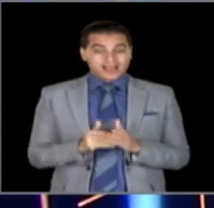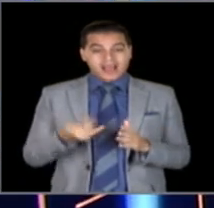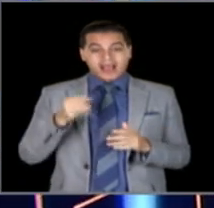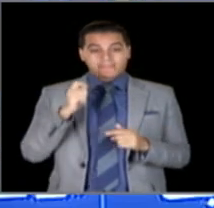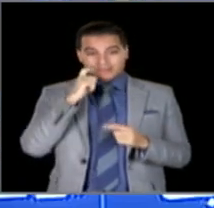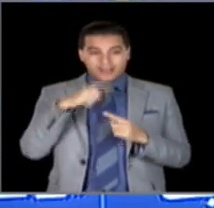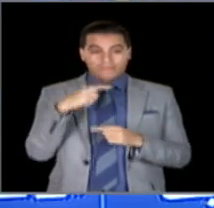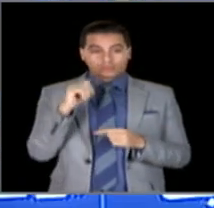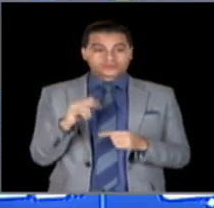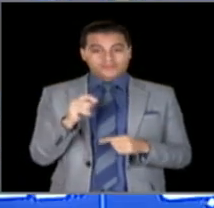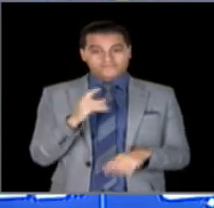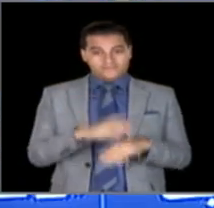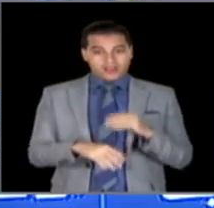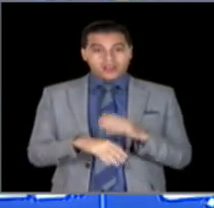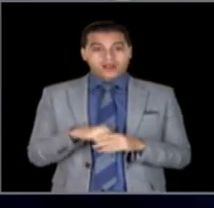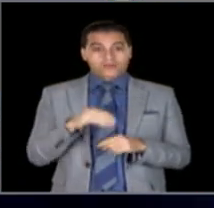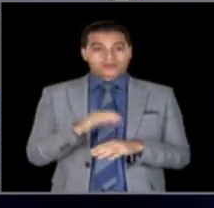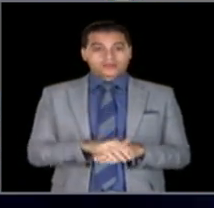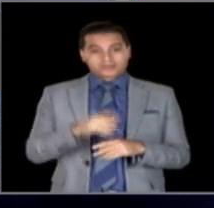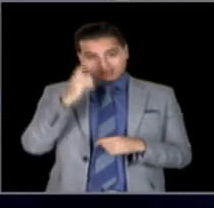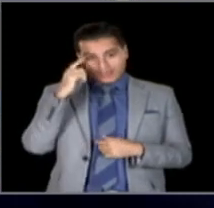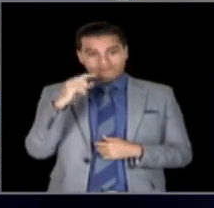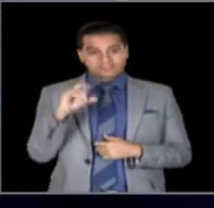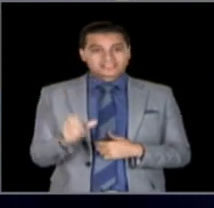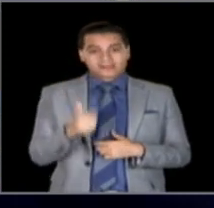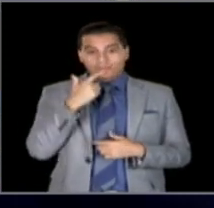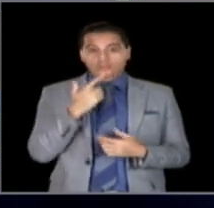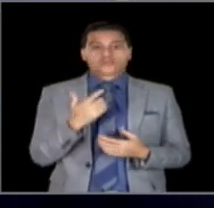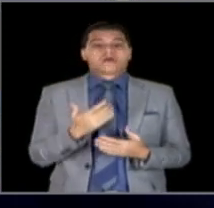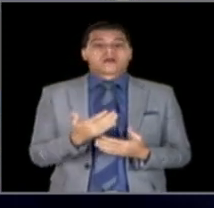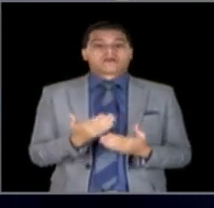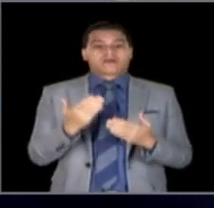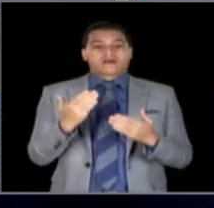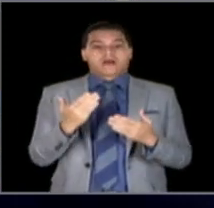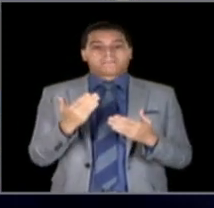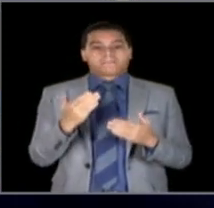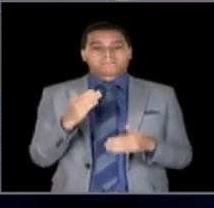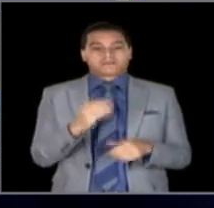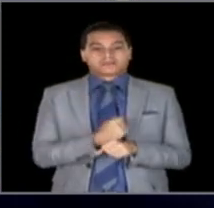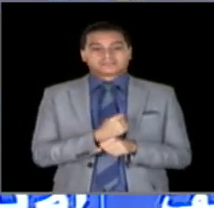أحمد أبو ضيف. أنت عارف دينا أبو سمرة قالت إيه؟ قالت يا ربي.